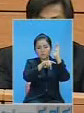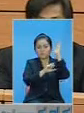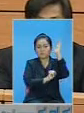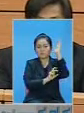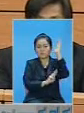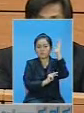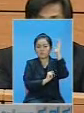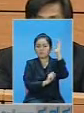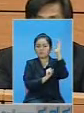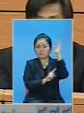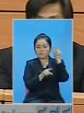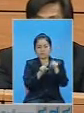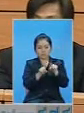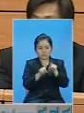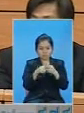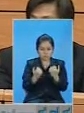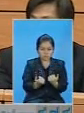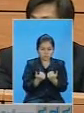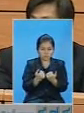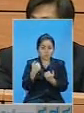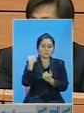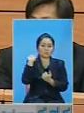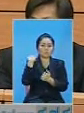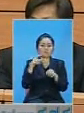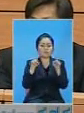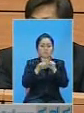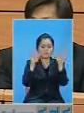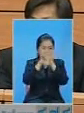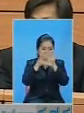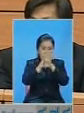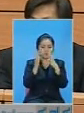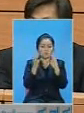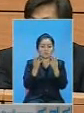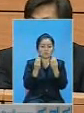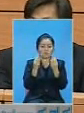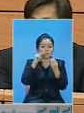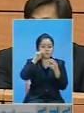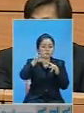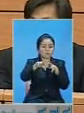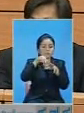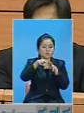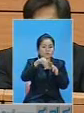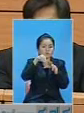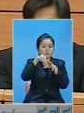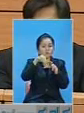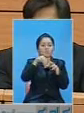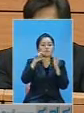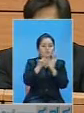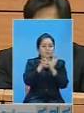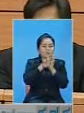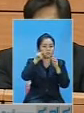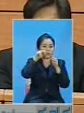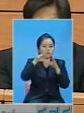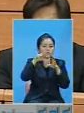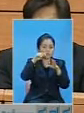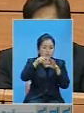ครศรีธรรมราชที่จะเกิดในกรณีที่เกิดดินอุ้มน้ำนะครับแล้วก็เกิดปัญหาดินโคลนถล่มเพราะฉะนั้นในมาตร